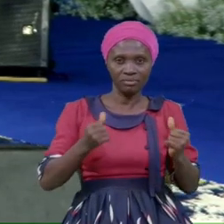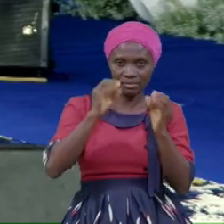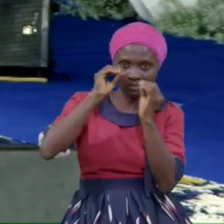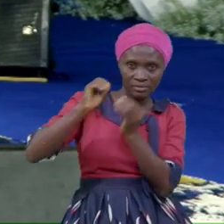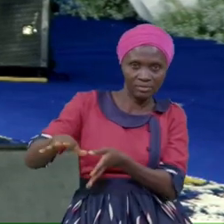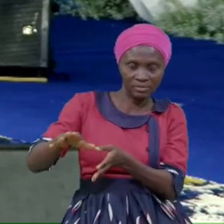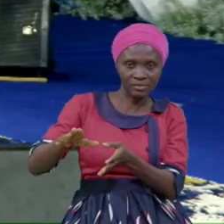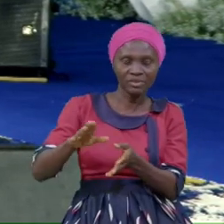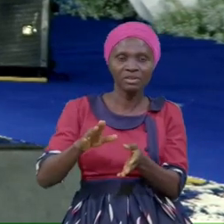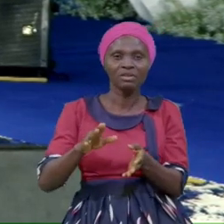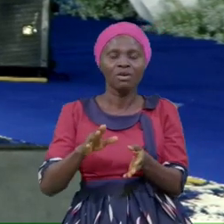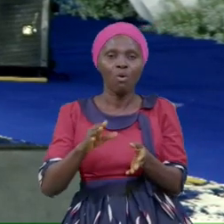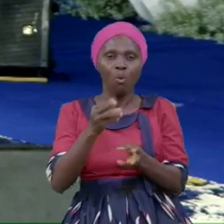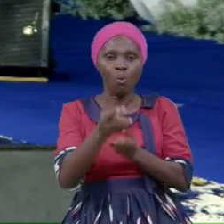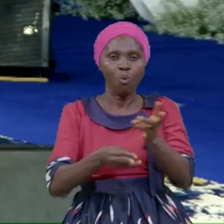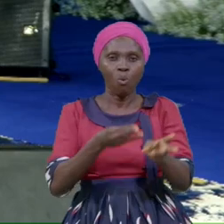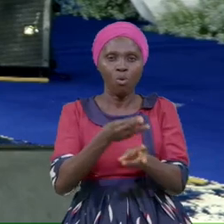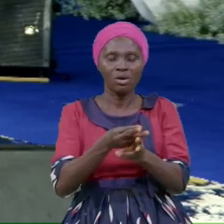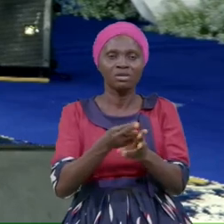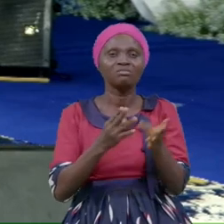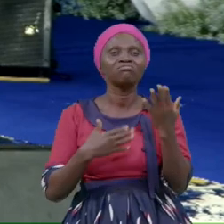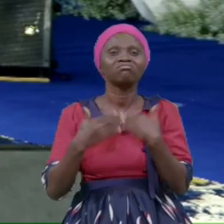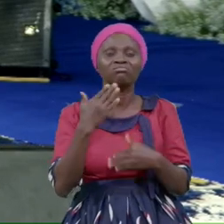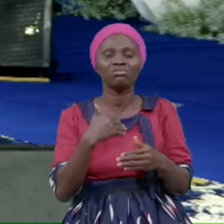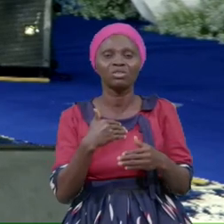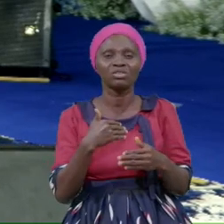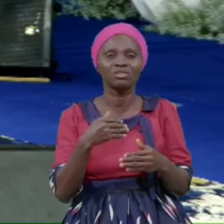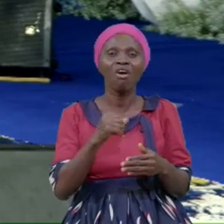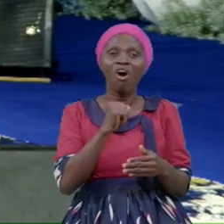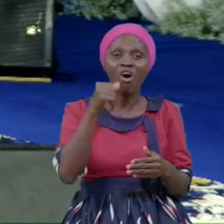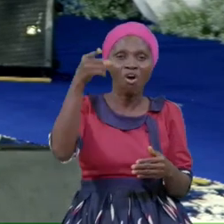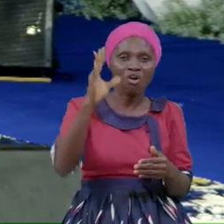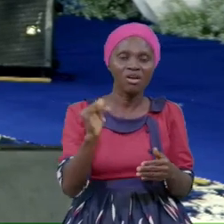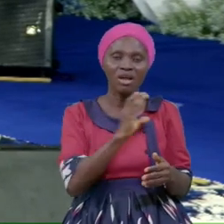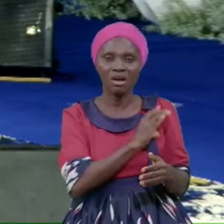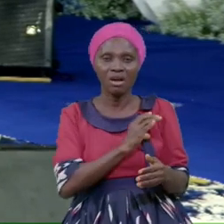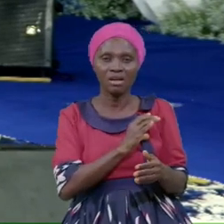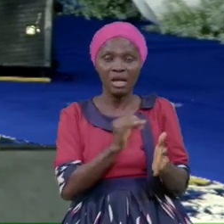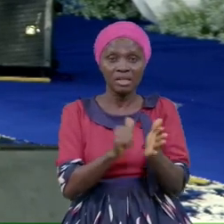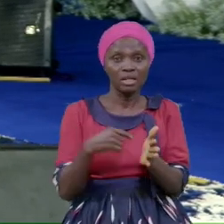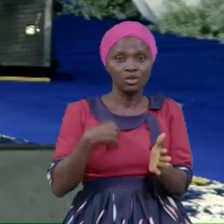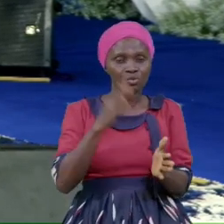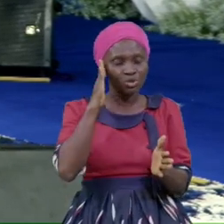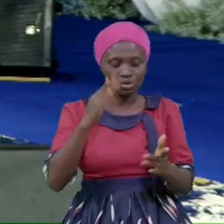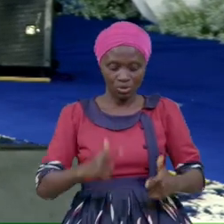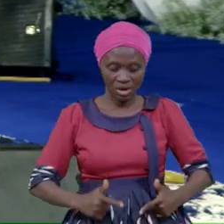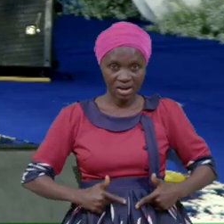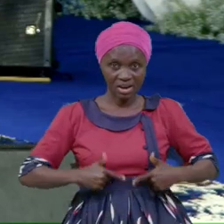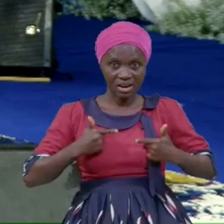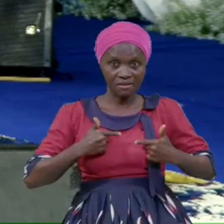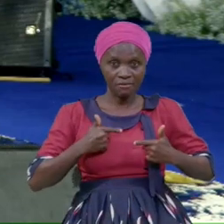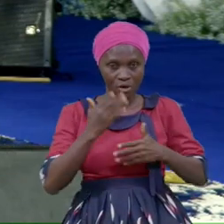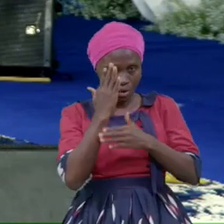aux convoitises mondaines et à vivre dans le siècle présent selon la